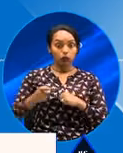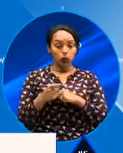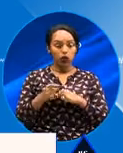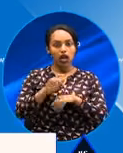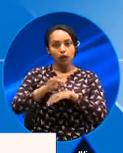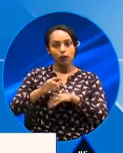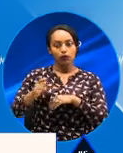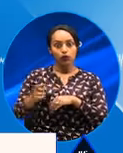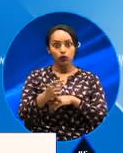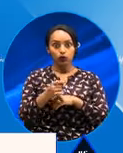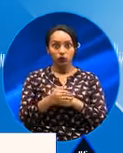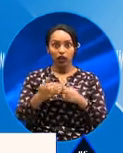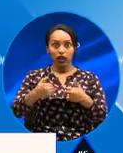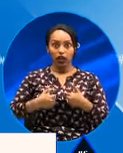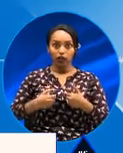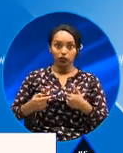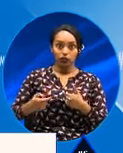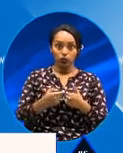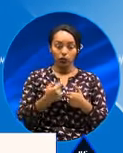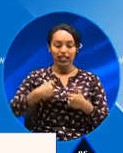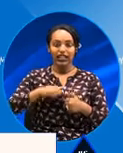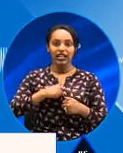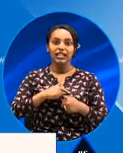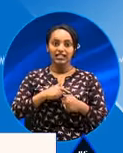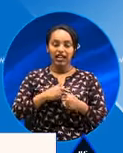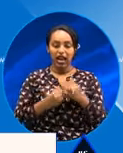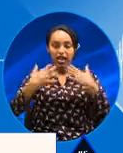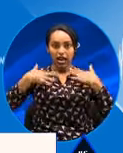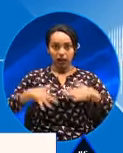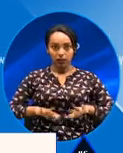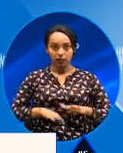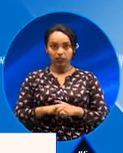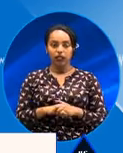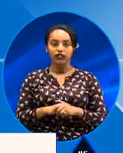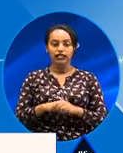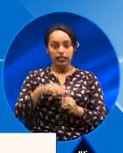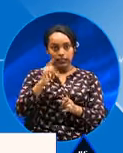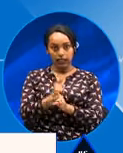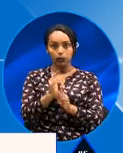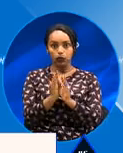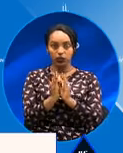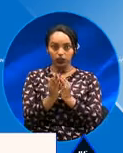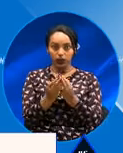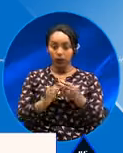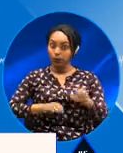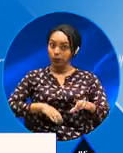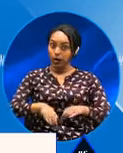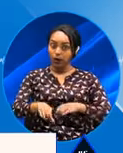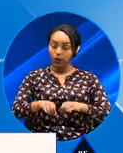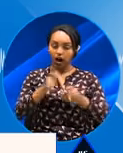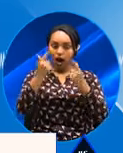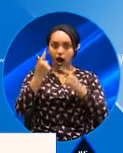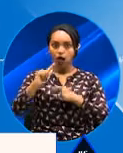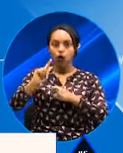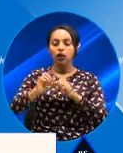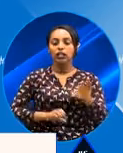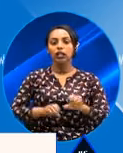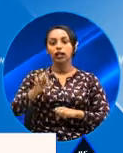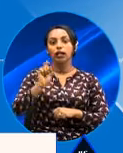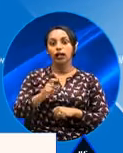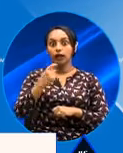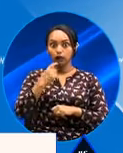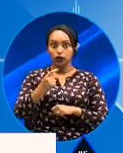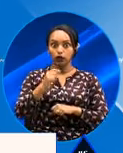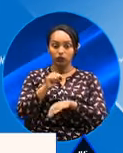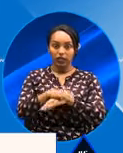ከሆነ እየተራቆተችም ያለች ከሆነ እኛ እያለበስናት ተገቢውን እንክብካቤ በማድረግ አረንጓዴ ልናደርጋት